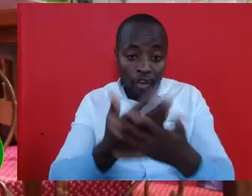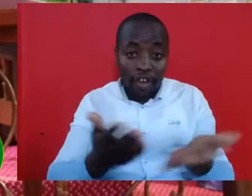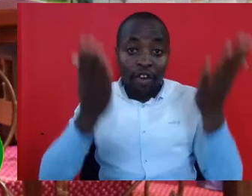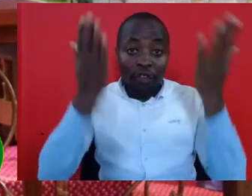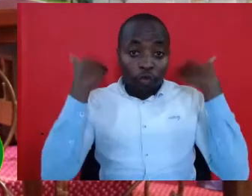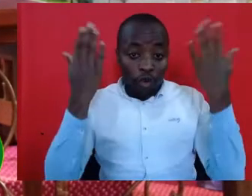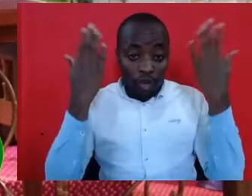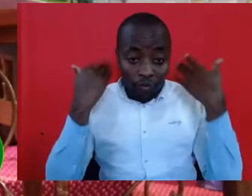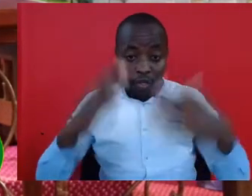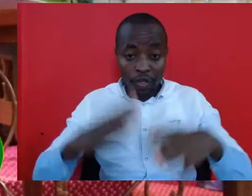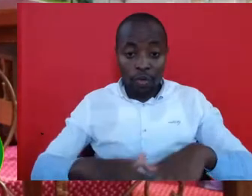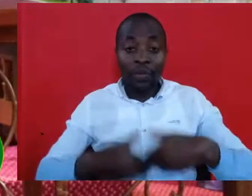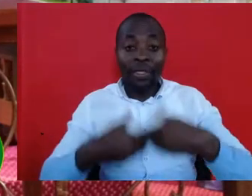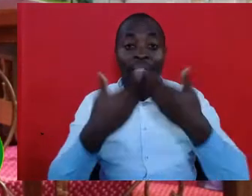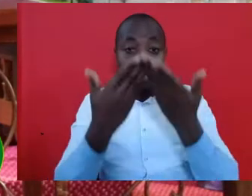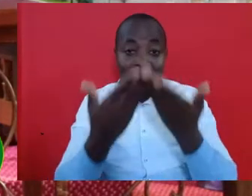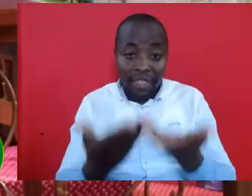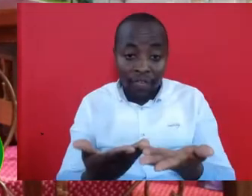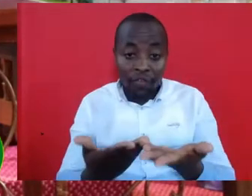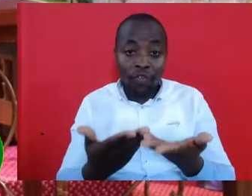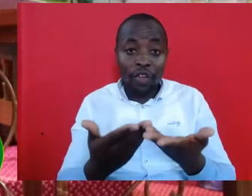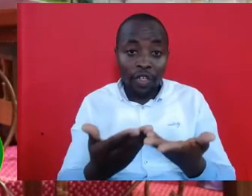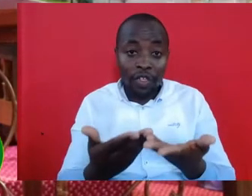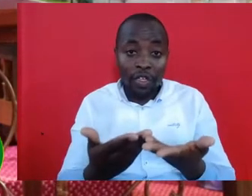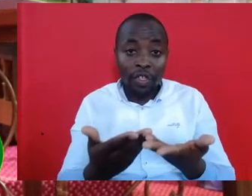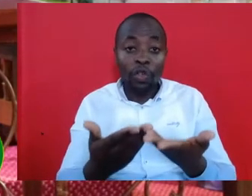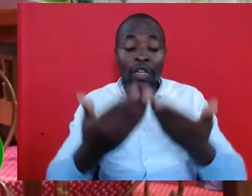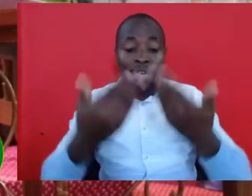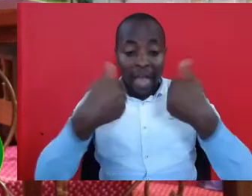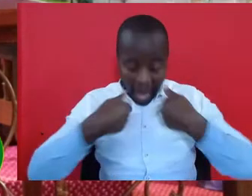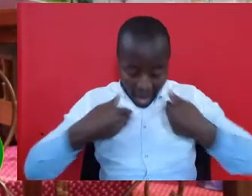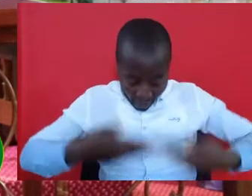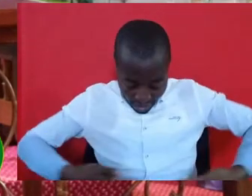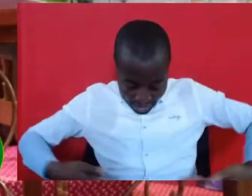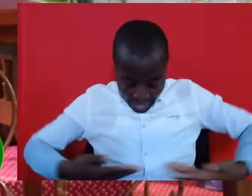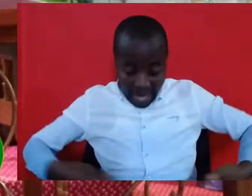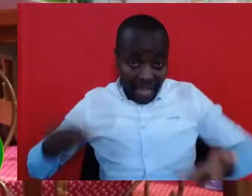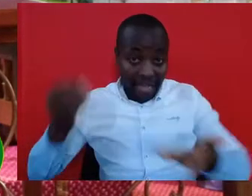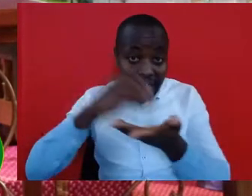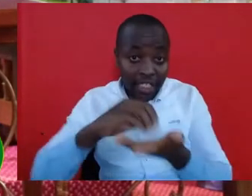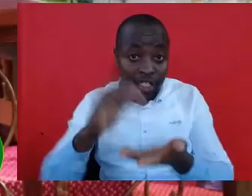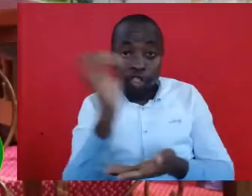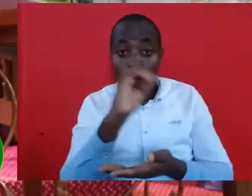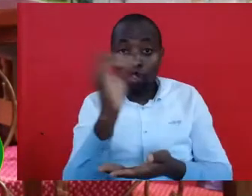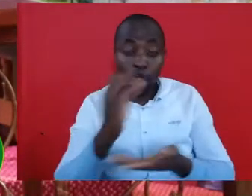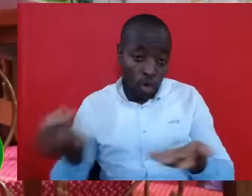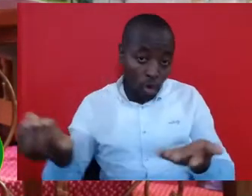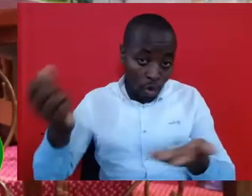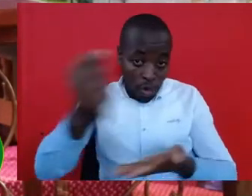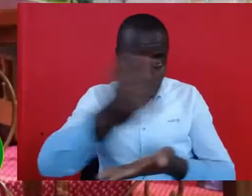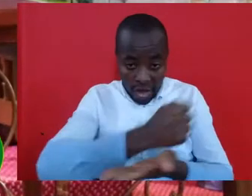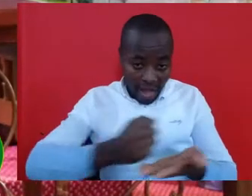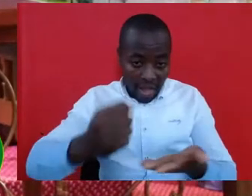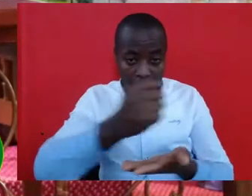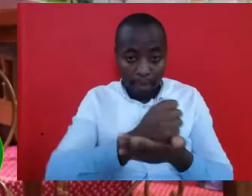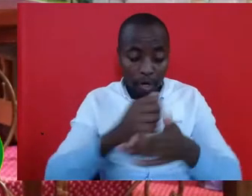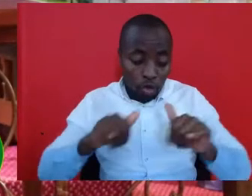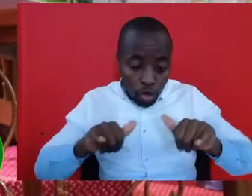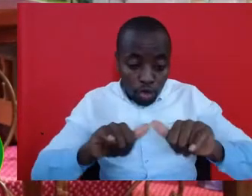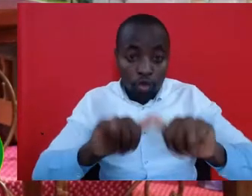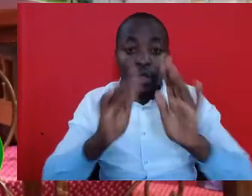tulishwe hata tusione njaa tena. Amen. Tuendelee na ombi la